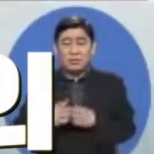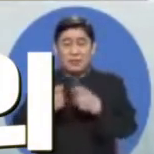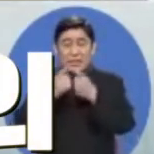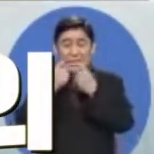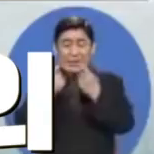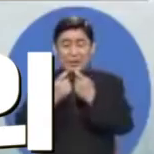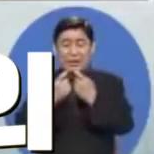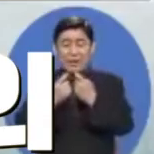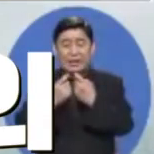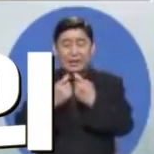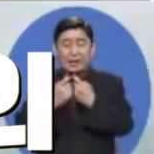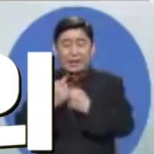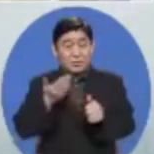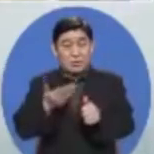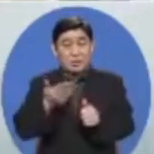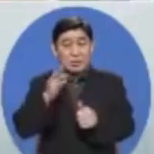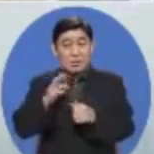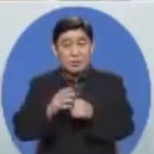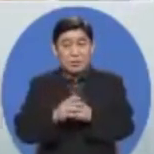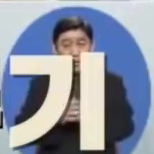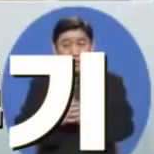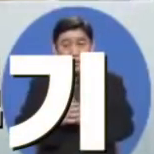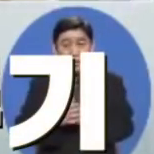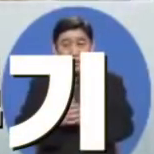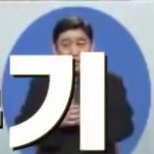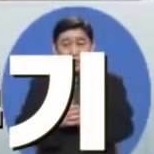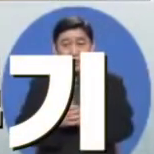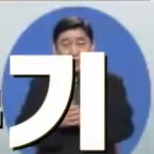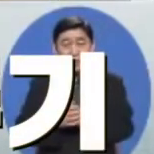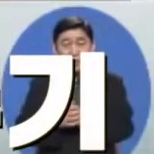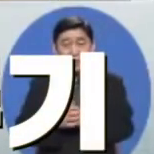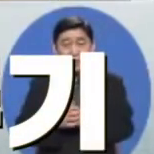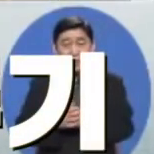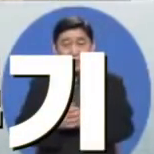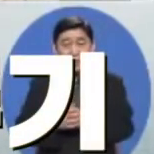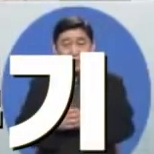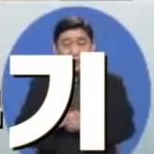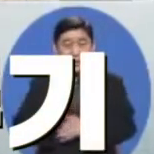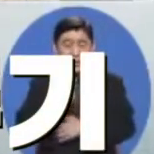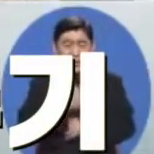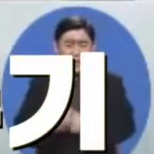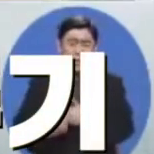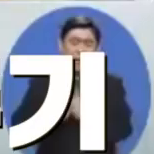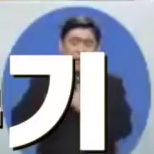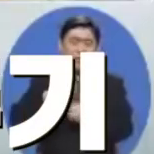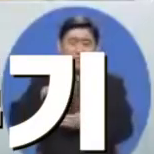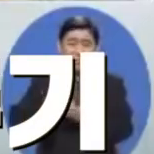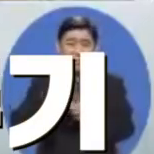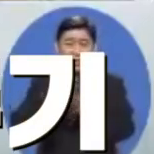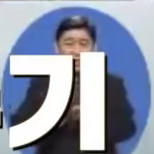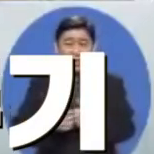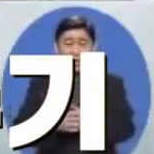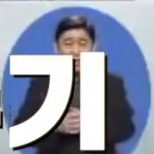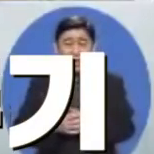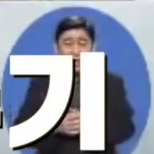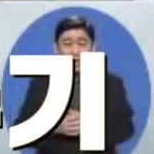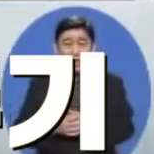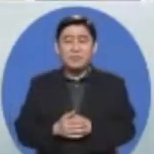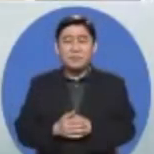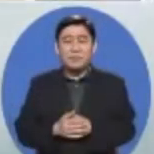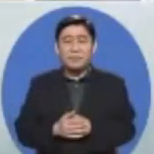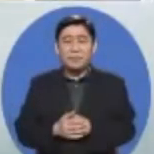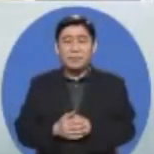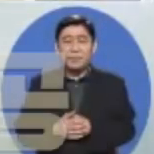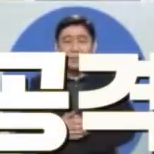대한 문제는 이건 되게 실망스럽습니다. 이거는 인신의 문제가 아니라 리더십 문제라 제가 질문을 좀 후보님께 마침 나온 김에